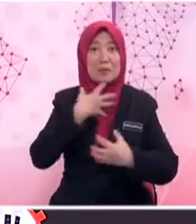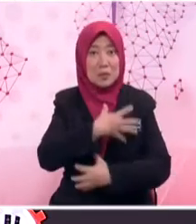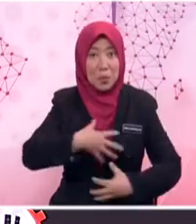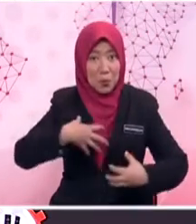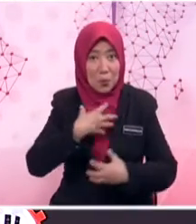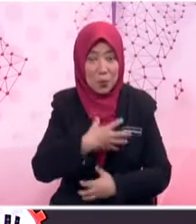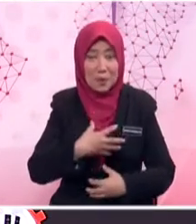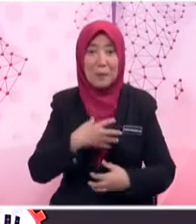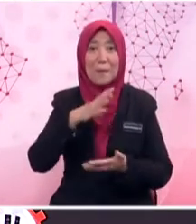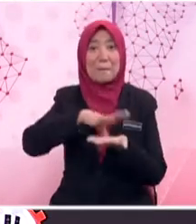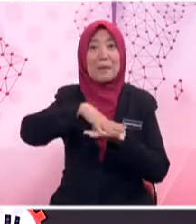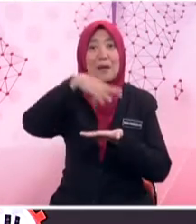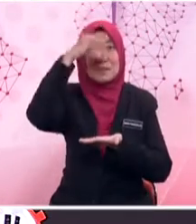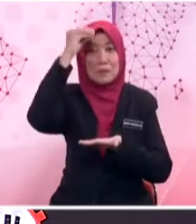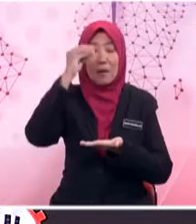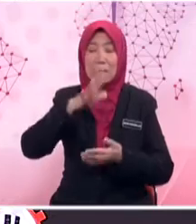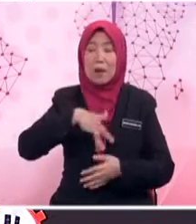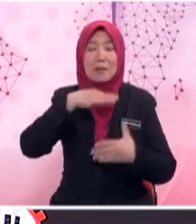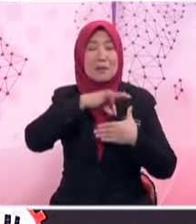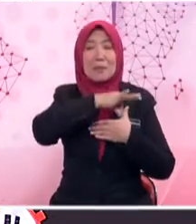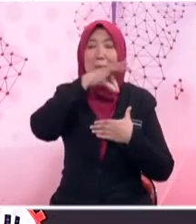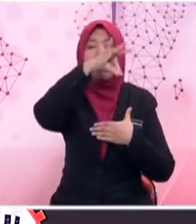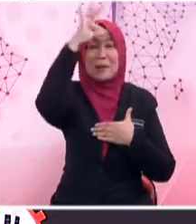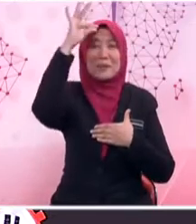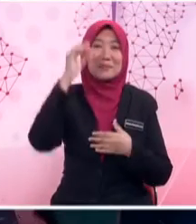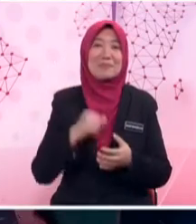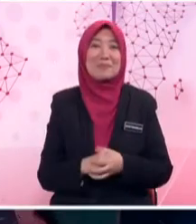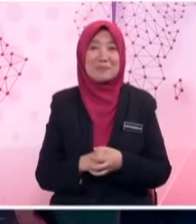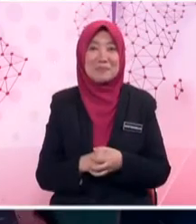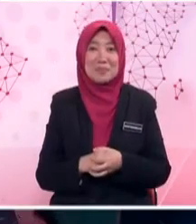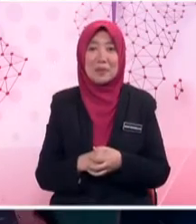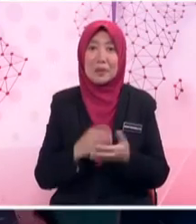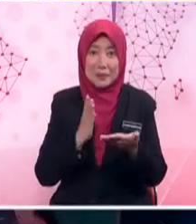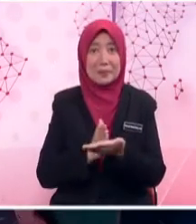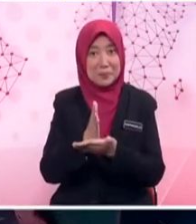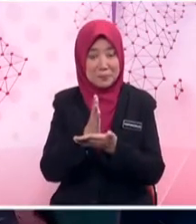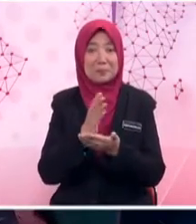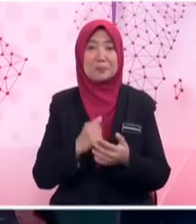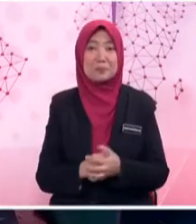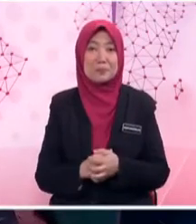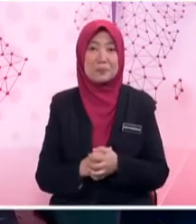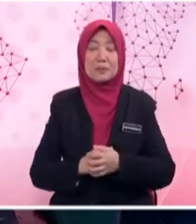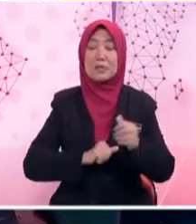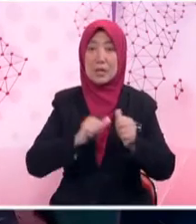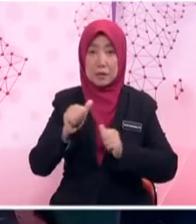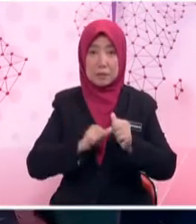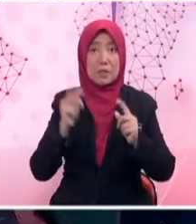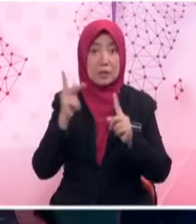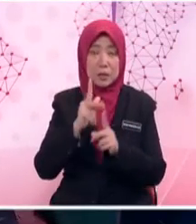nak belajar, kan? Rasa semangat, cikgu. Okey, teruskan. Okey, kita teruskan kepada aktiviti yang kedua, di